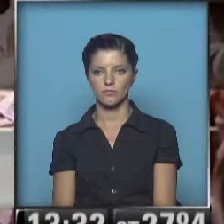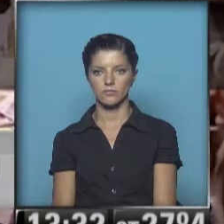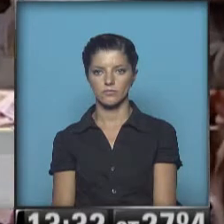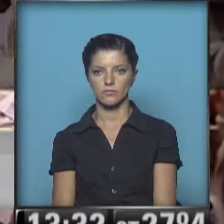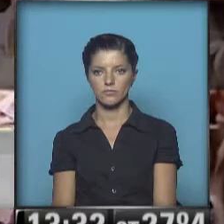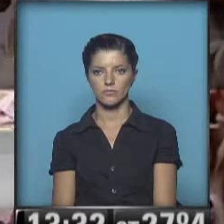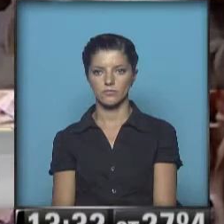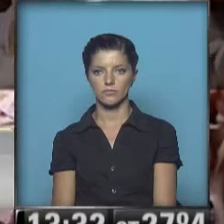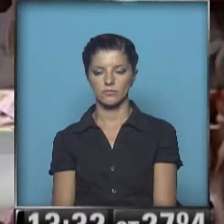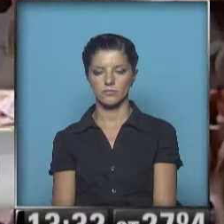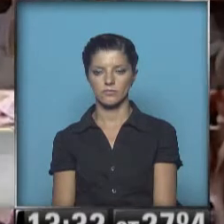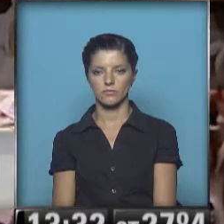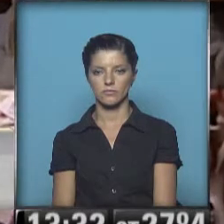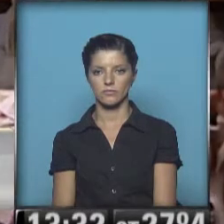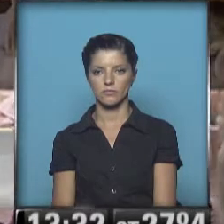La prima,